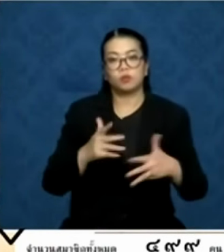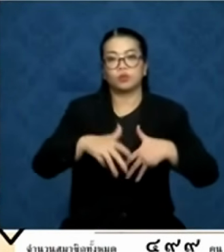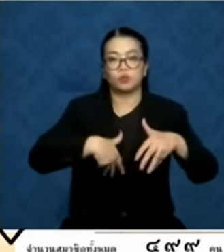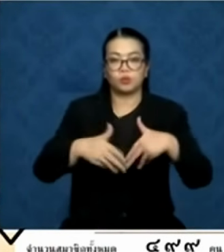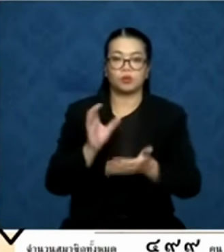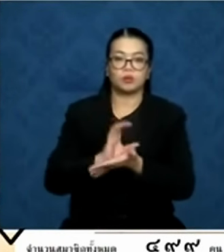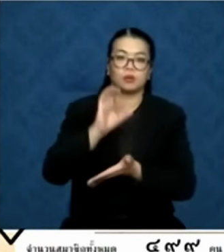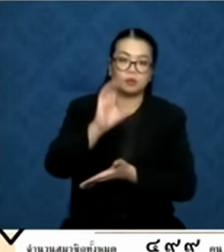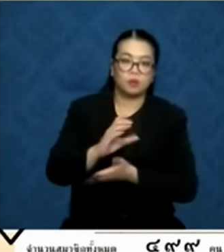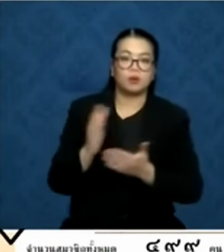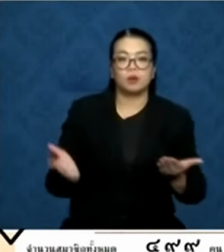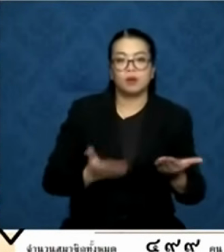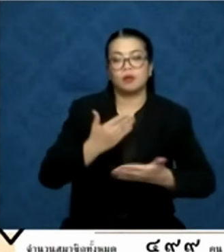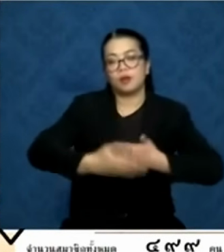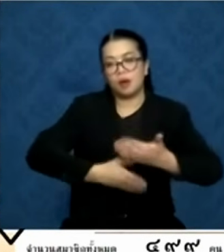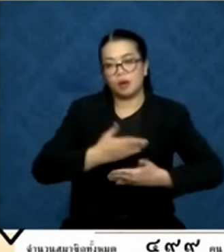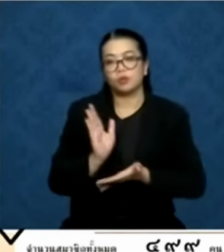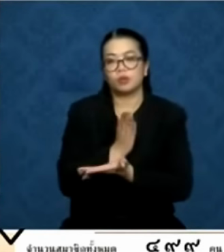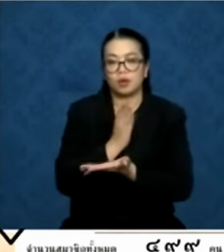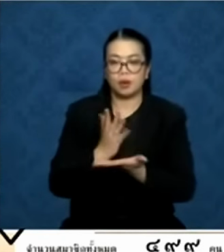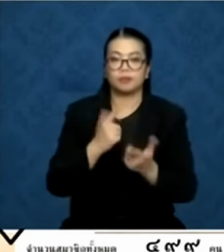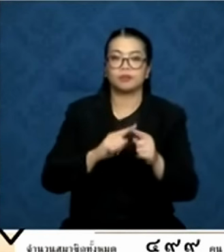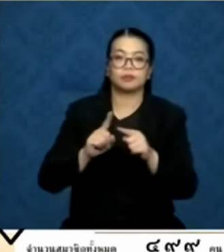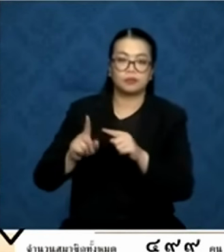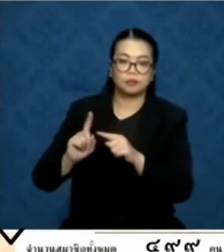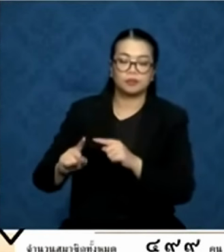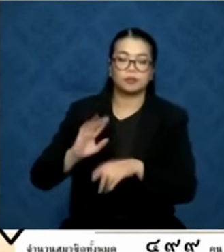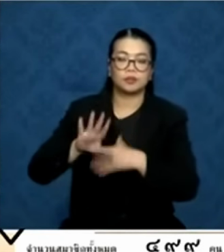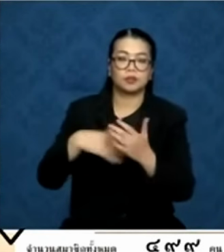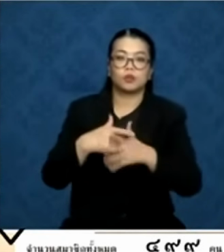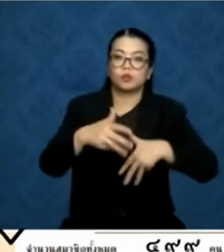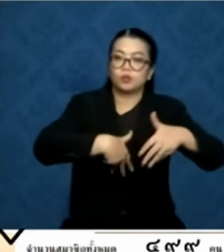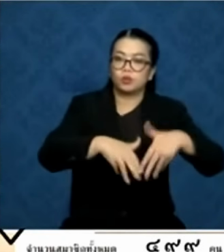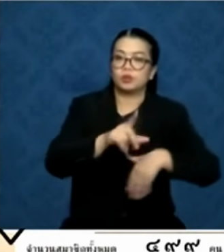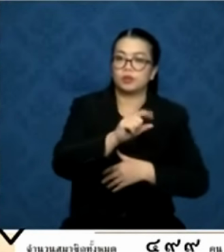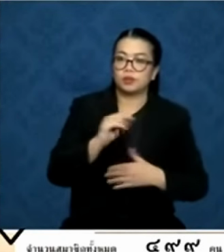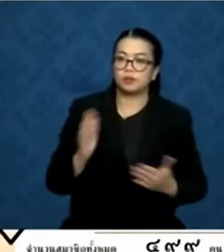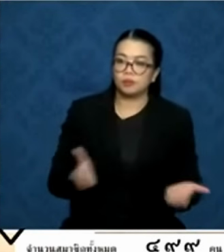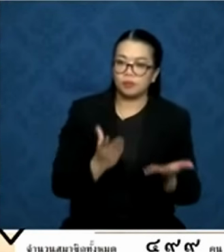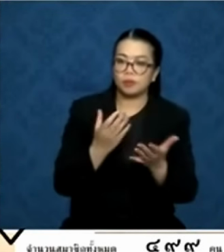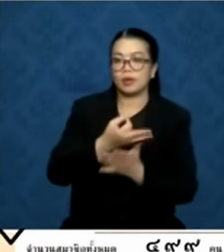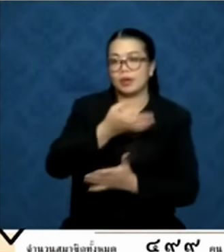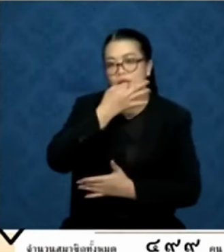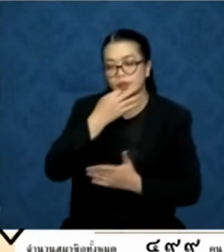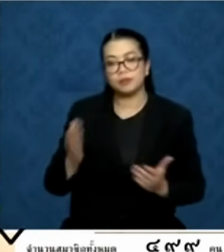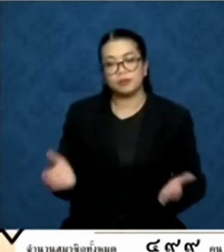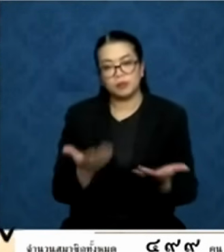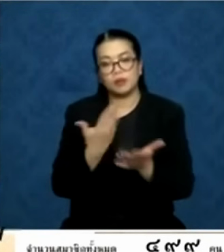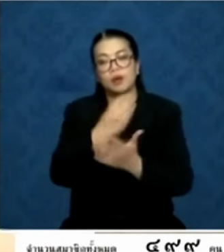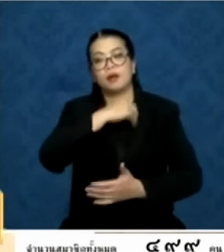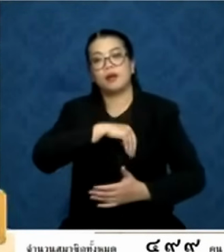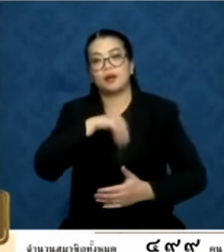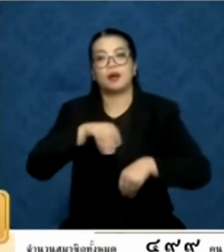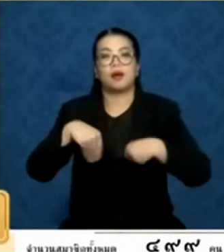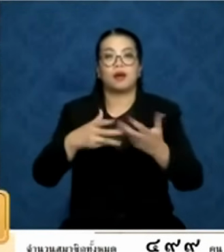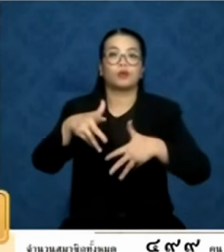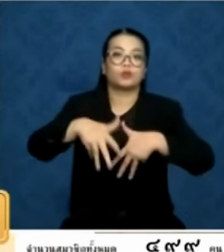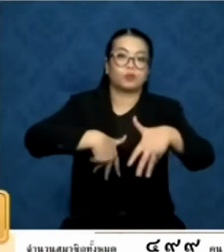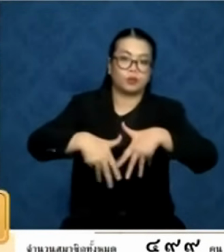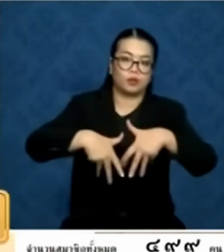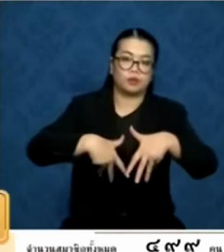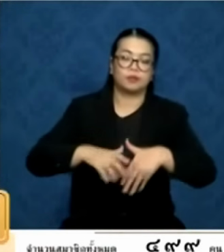อุตสาหกรรมการท่องเที่ยวเพิ่มขึ้น20ชุมชนเพื่อประโยชน์ในการสร้างงานสร้างอาชีพสร้างรายได้ให้กับคนในชุม